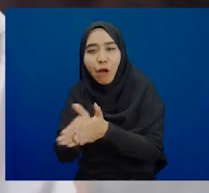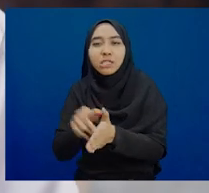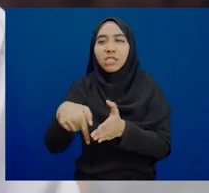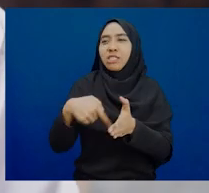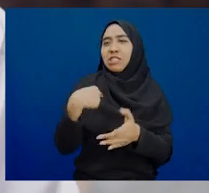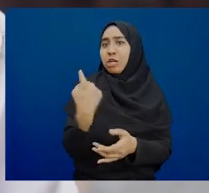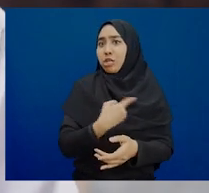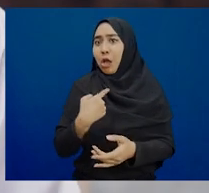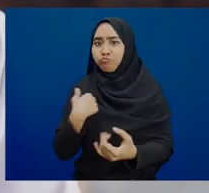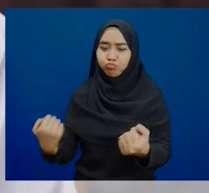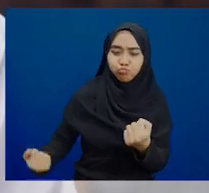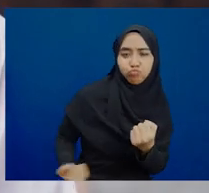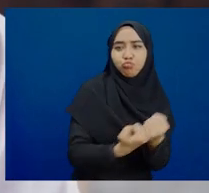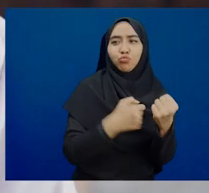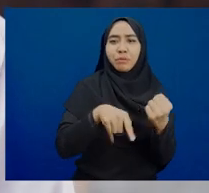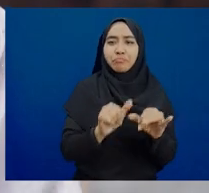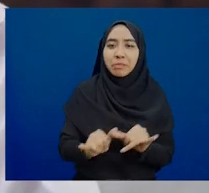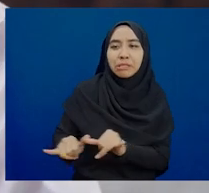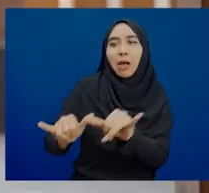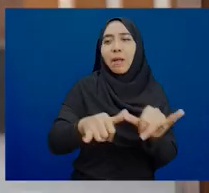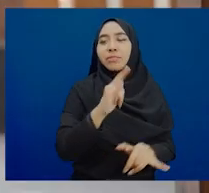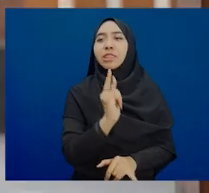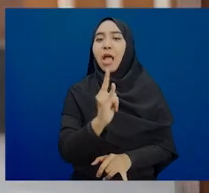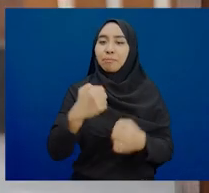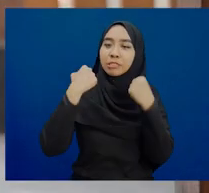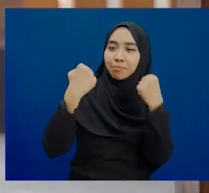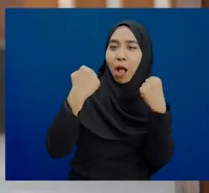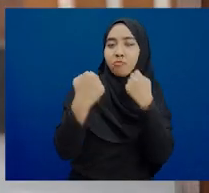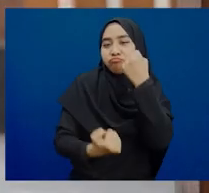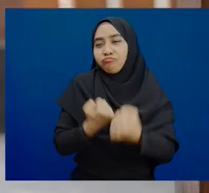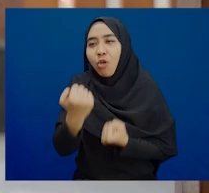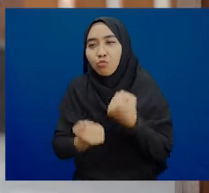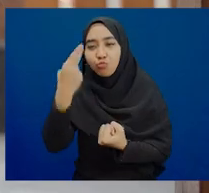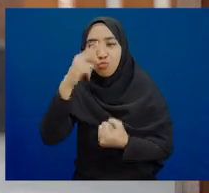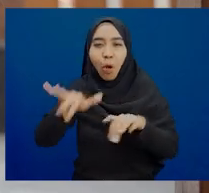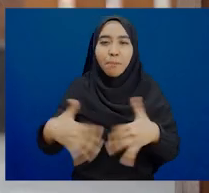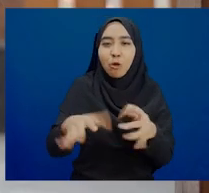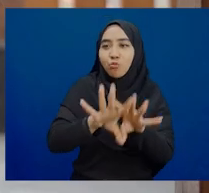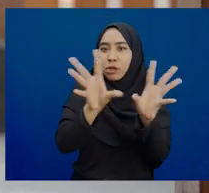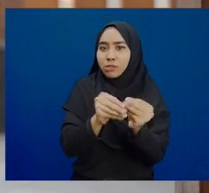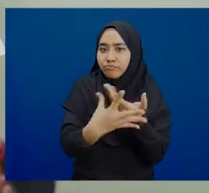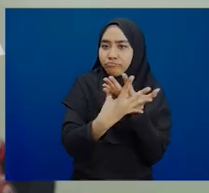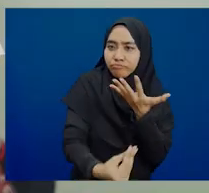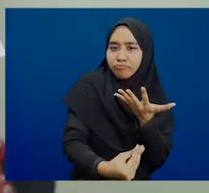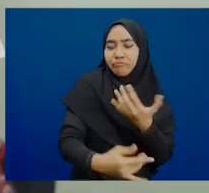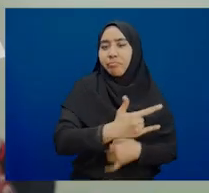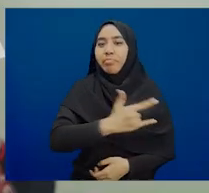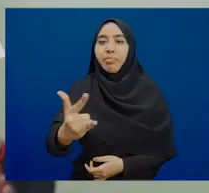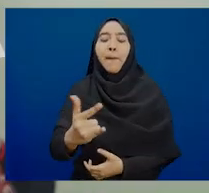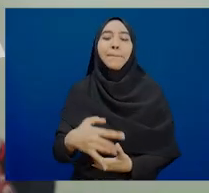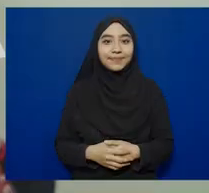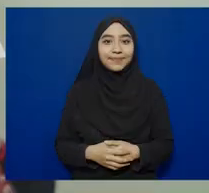KDK juga mengimbangi apa yang dikatakan Pak itu, ya juga ikut semangat kedepannya sama-sama tetap eksis ya.